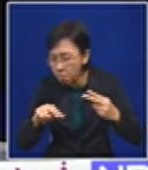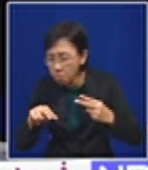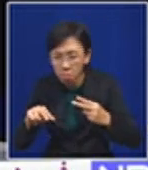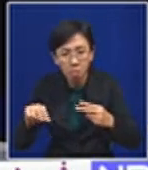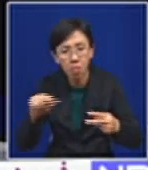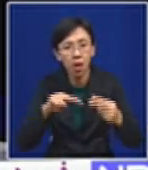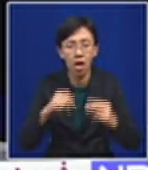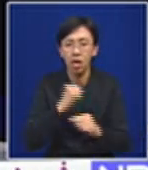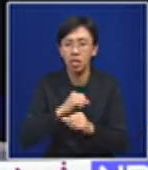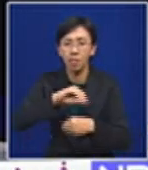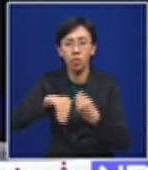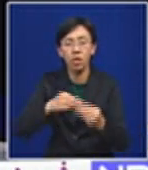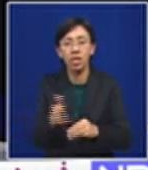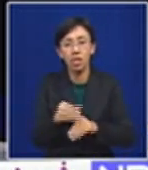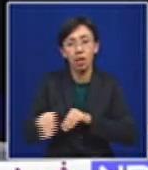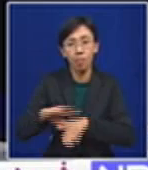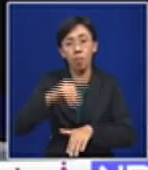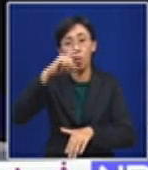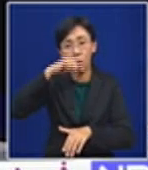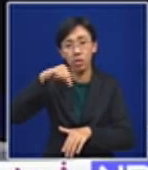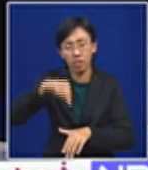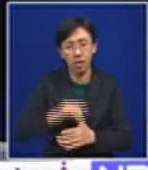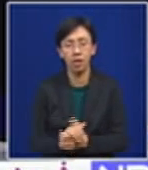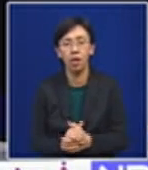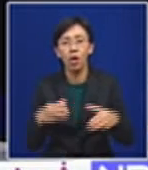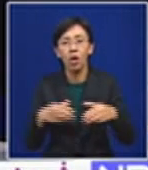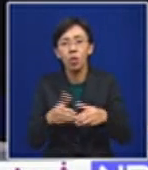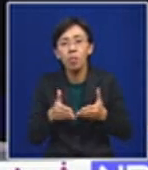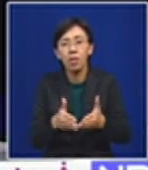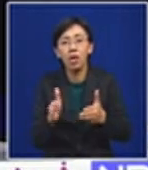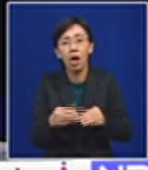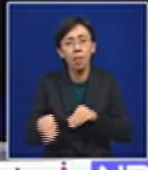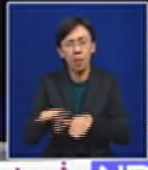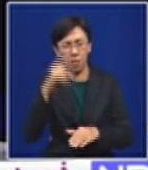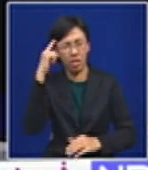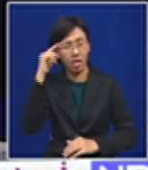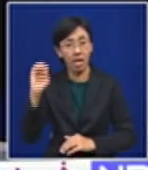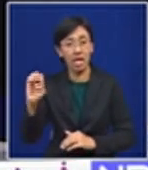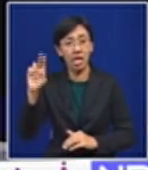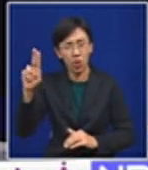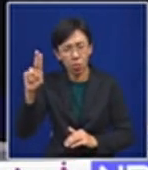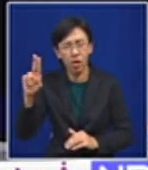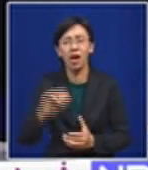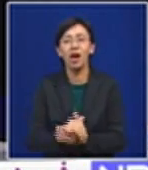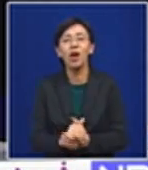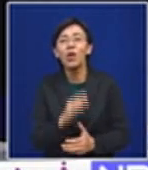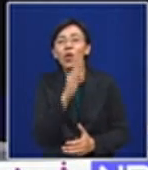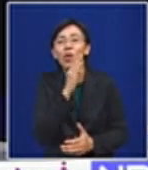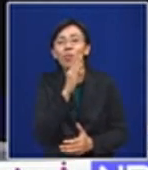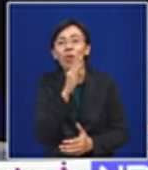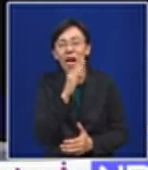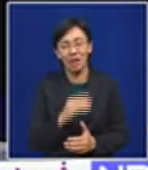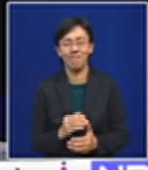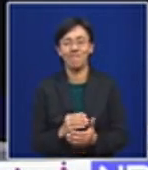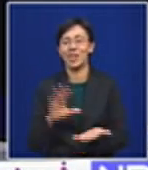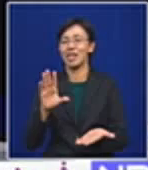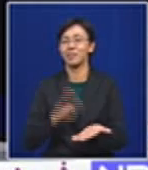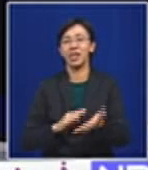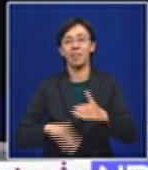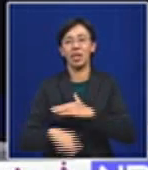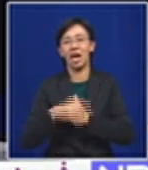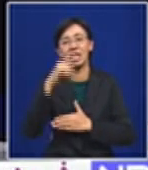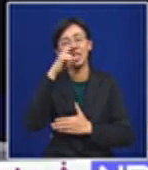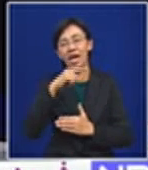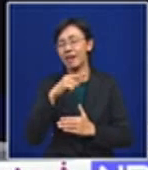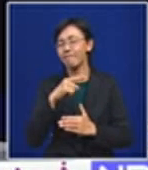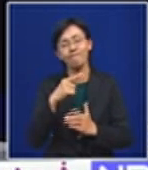ของการทำธุรกิจประมงในประเทศไทยค่ะพวกเขาเนี่ยนะคะก็ไม่ได้หวังไว้ว่าให้ EU เนี่ยนะคะจะปลดล็อกจากการขึ้นบัญชีแต่พวกเขาก็หวัง